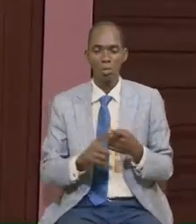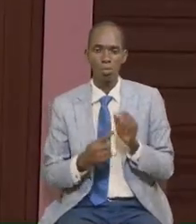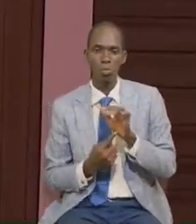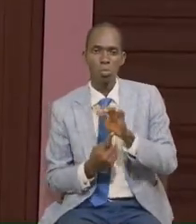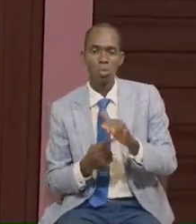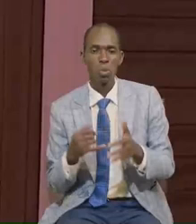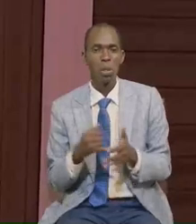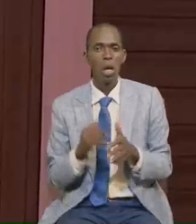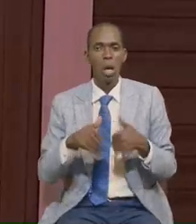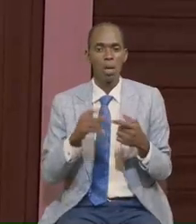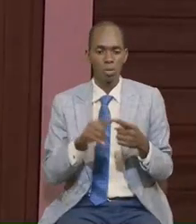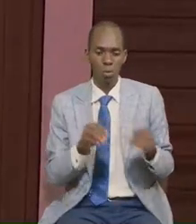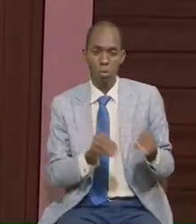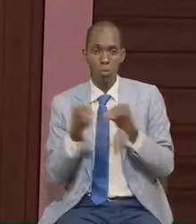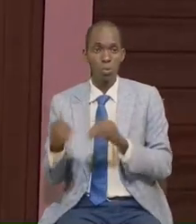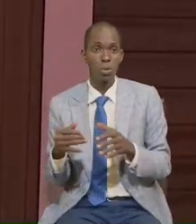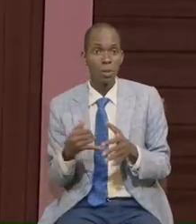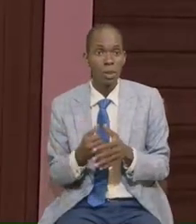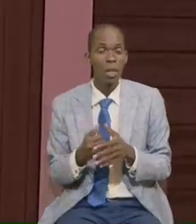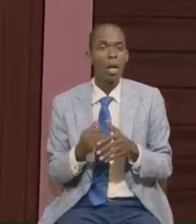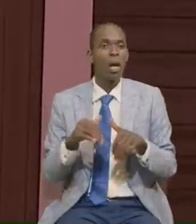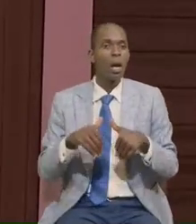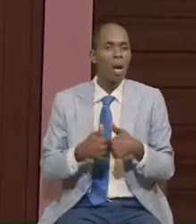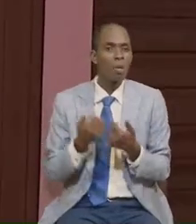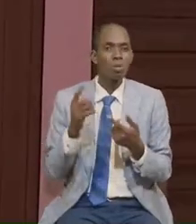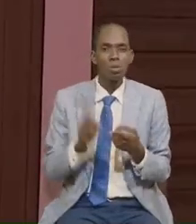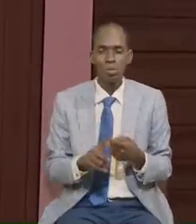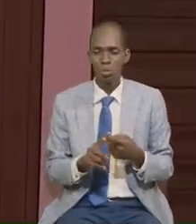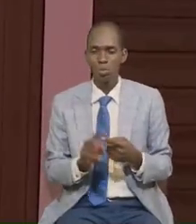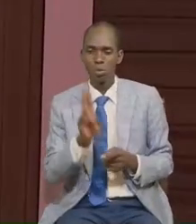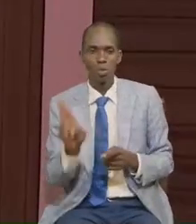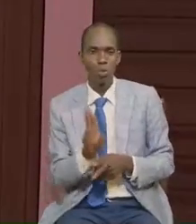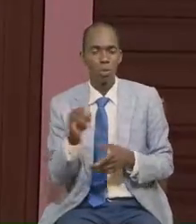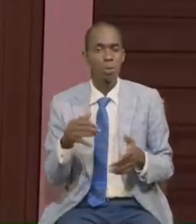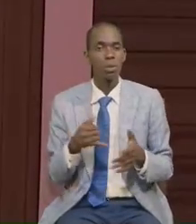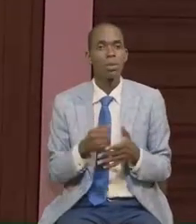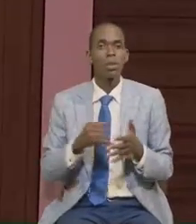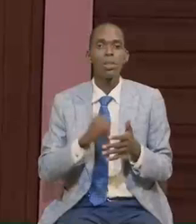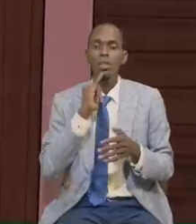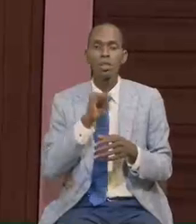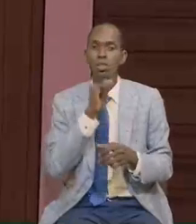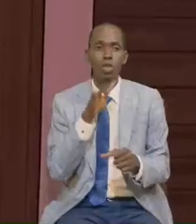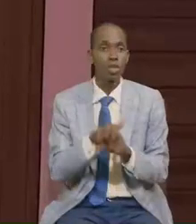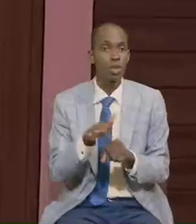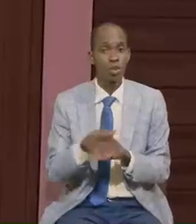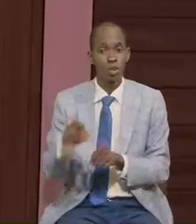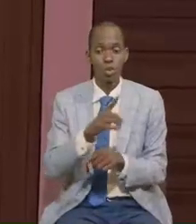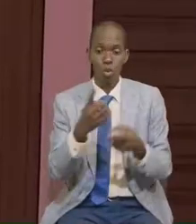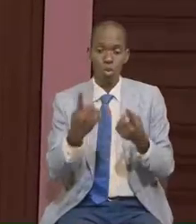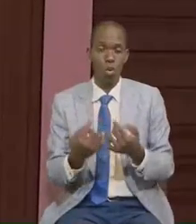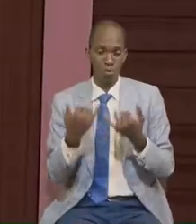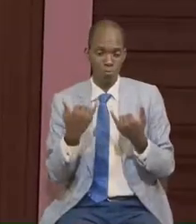comment réorganiser sa comment administrer cela ce n'est pas suffisant maintenant il vient dans le